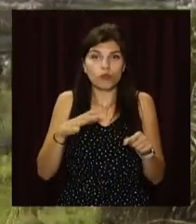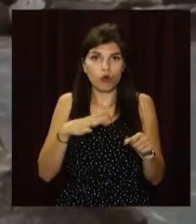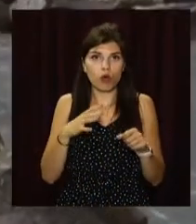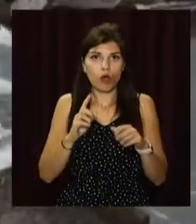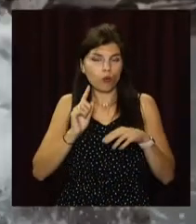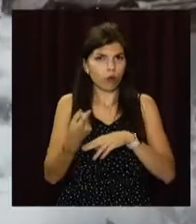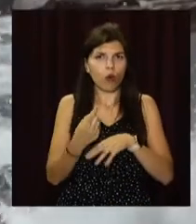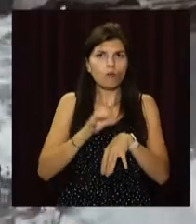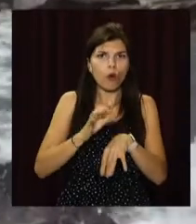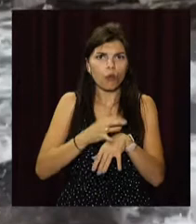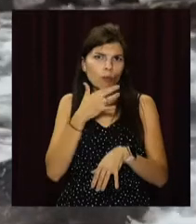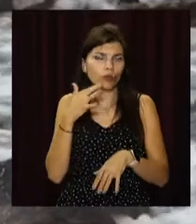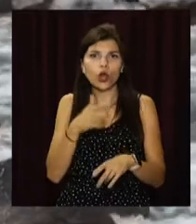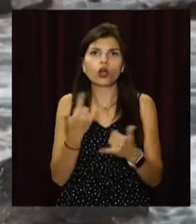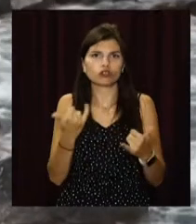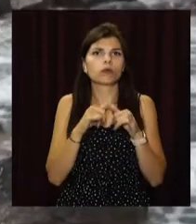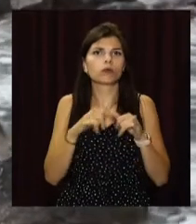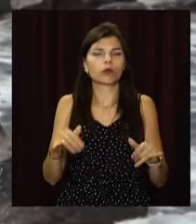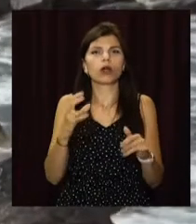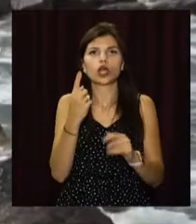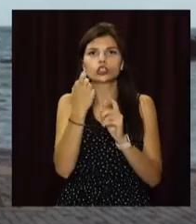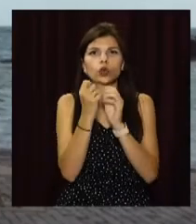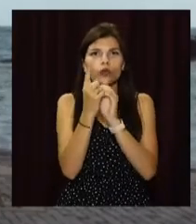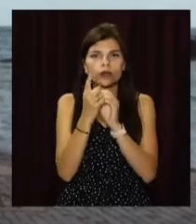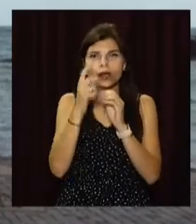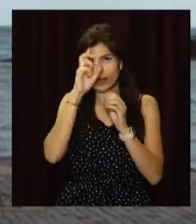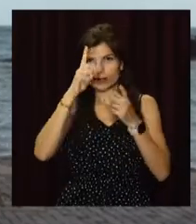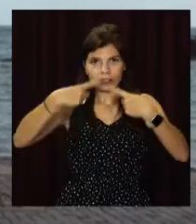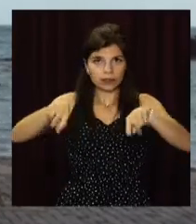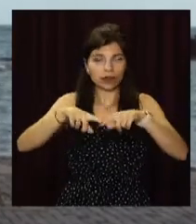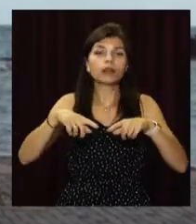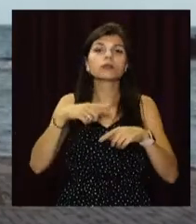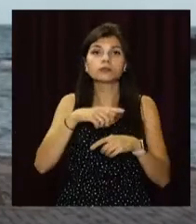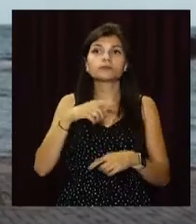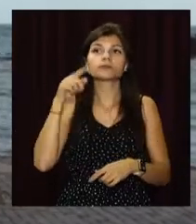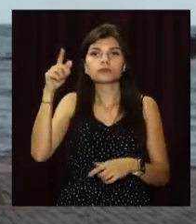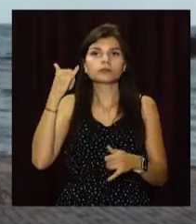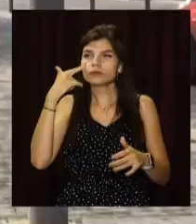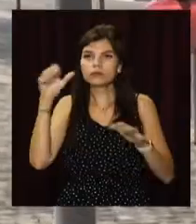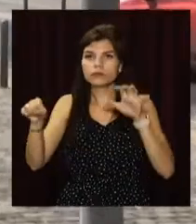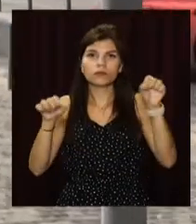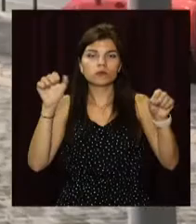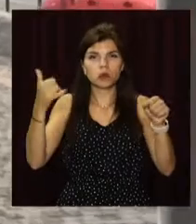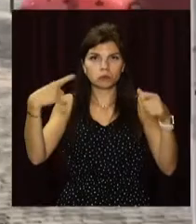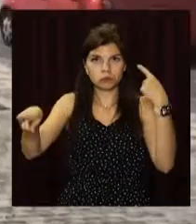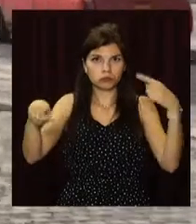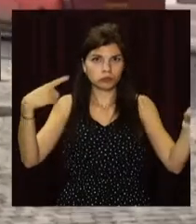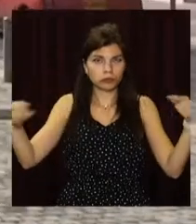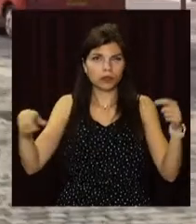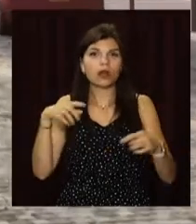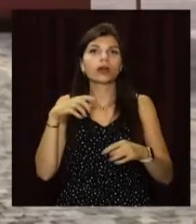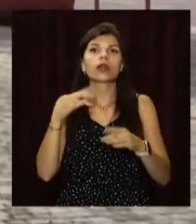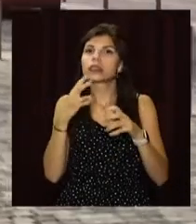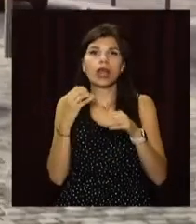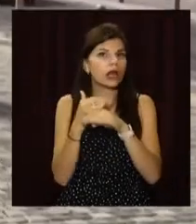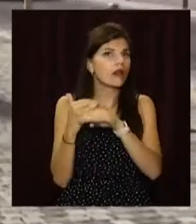в усьому світі. На сьогодні він поширився на 111 країн. В той час організація фіксує нерівність у глобальному розподілі вакцин.